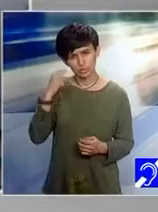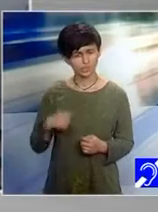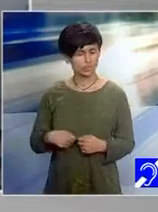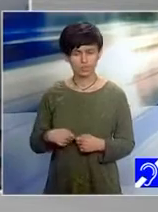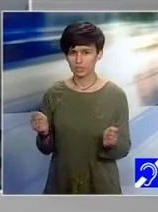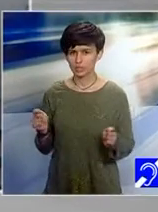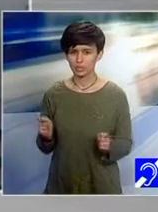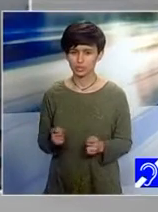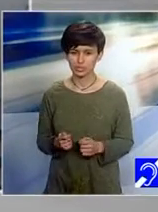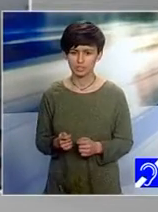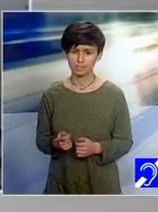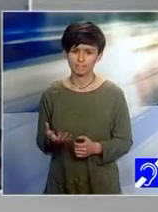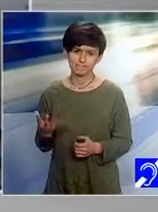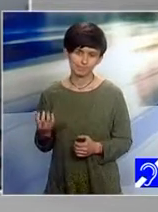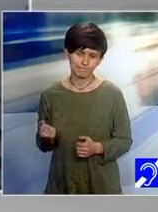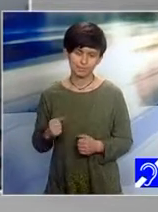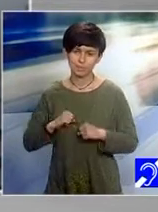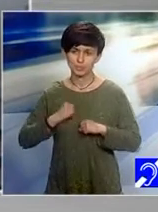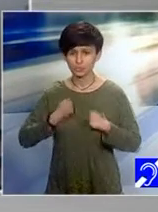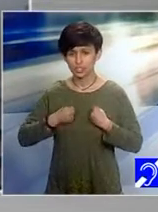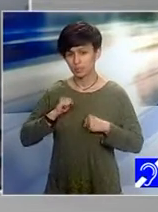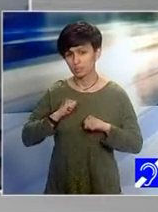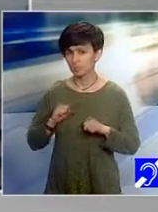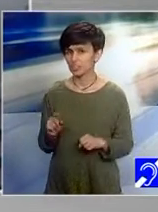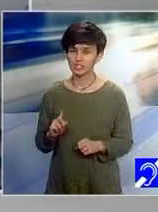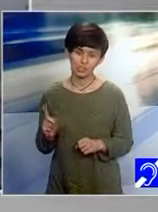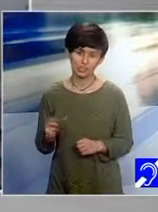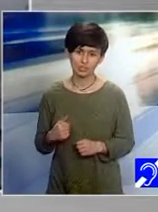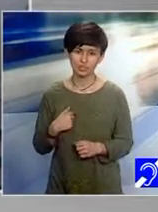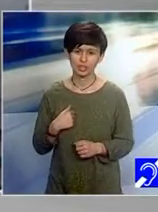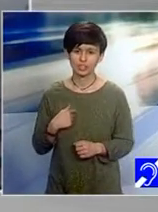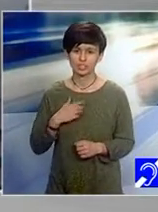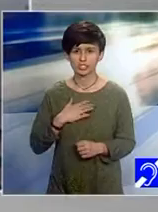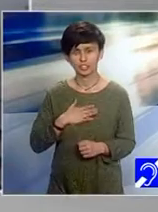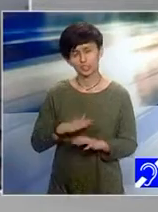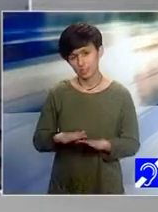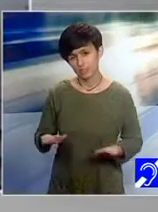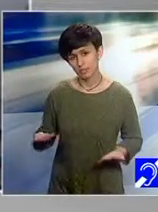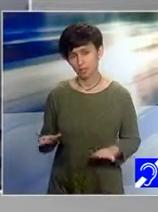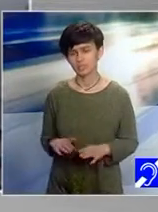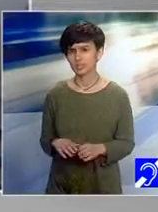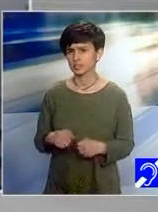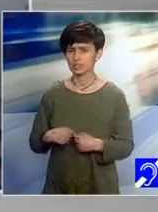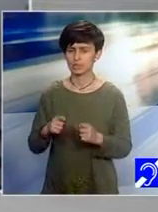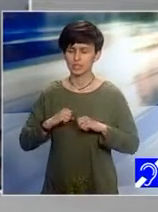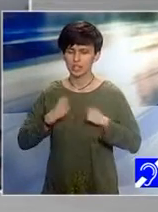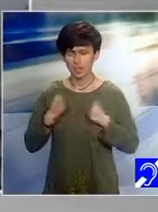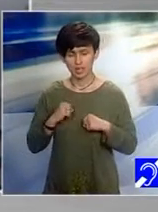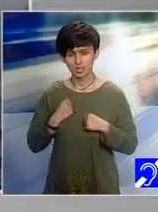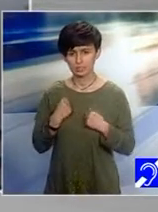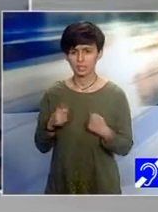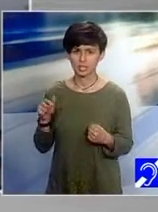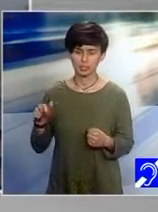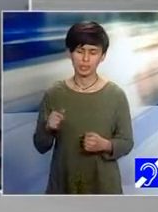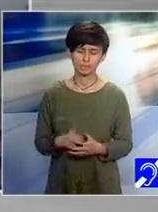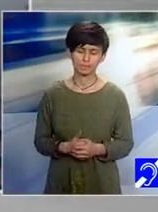mișcă, chiar și ce nu mișcă, și eu cu ochii închiși mă duc pe mâna dânsei în diferitele acțiuni, inclusiv cum am fost împreună acum